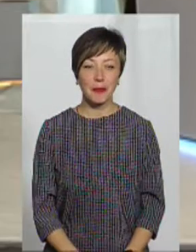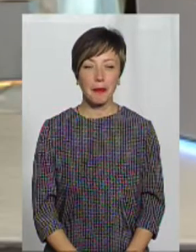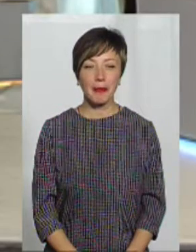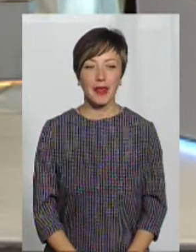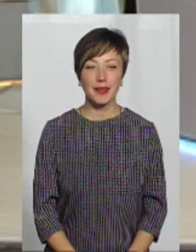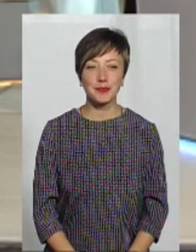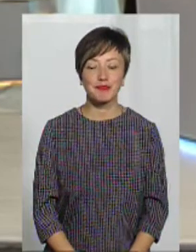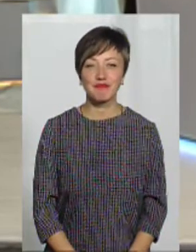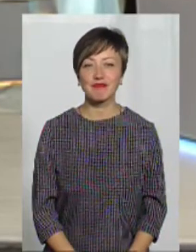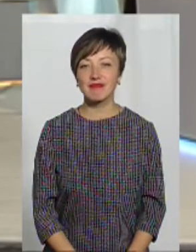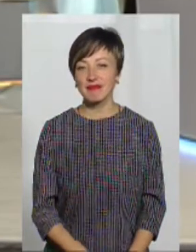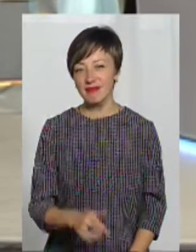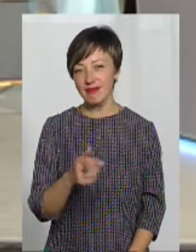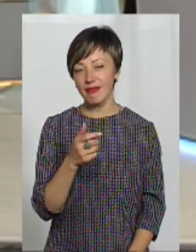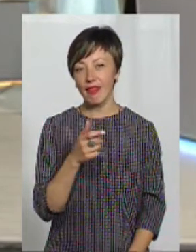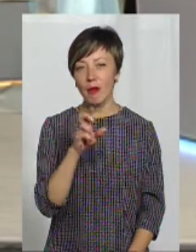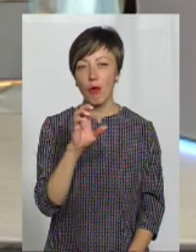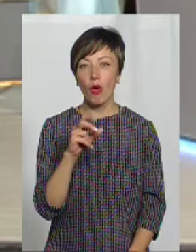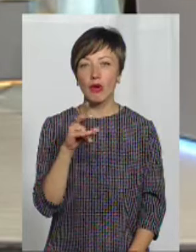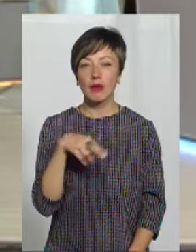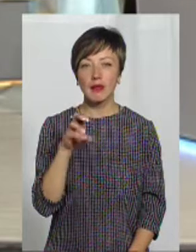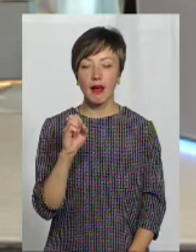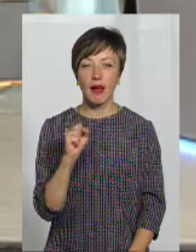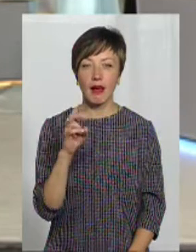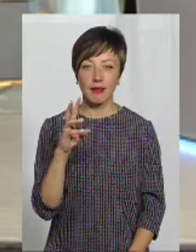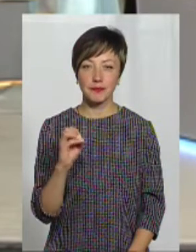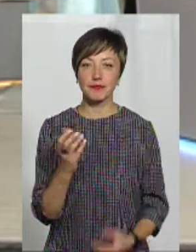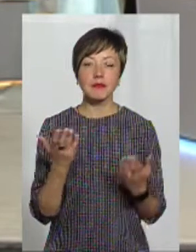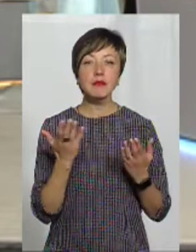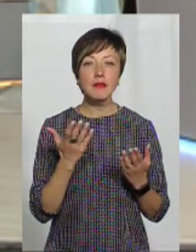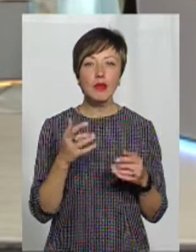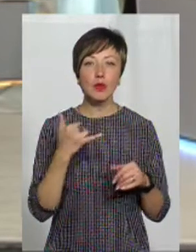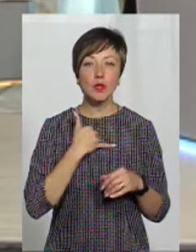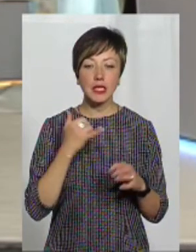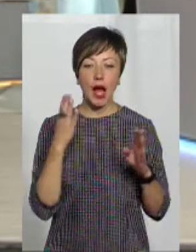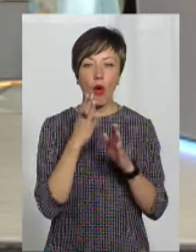да. Богдане, а яка взагалі сьогодні екологічна свідомість у жителів нашої області?